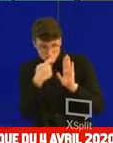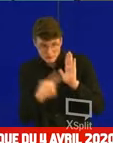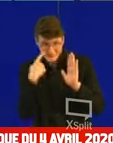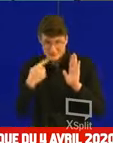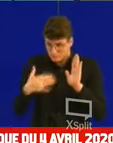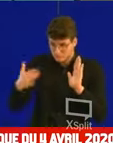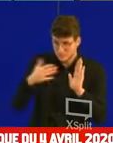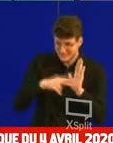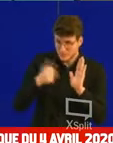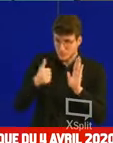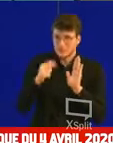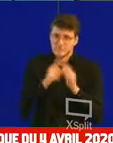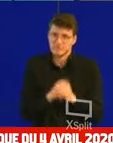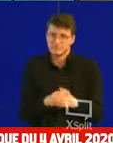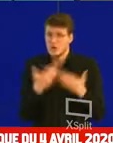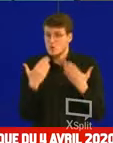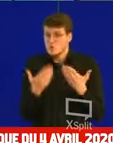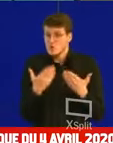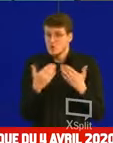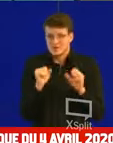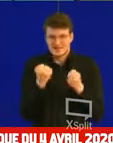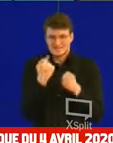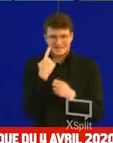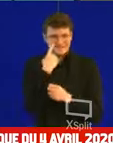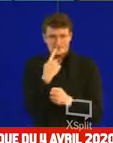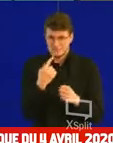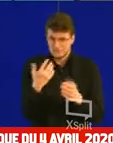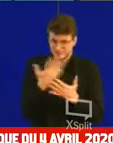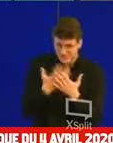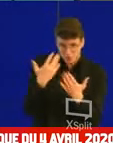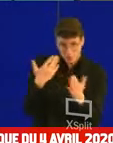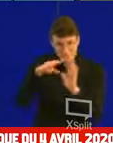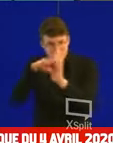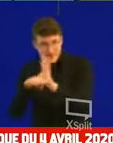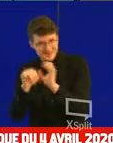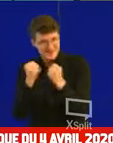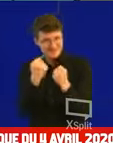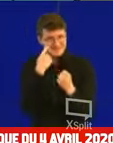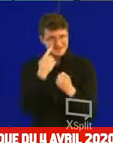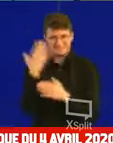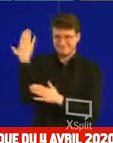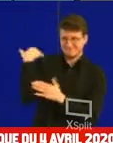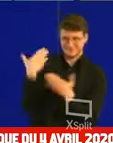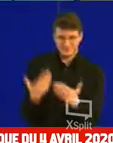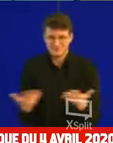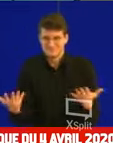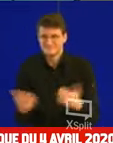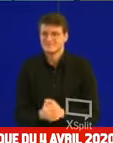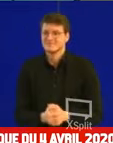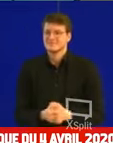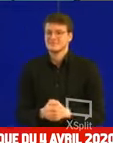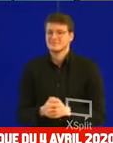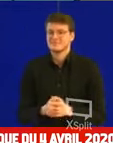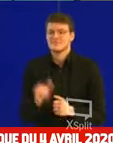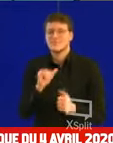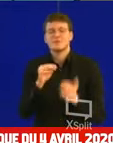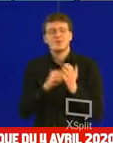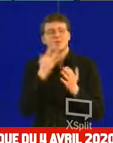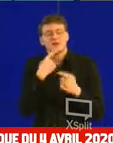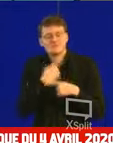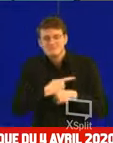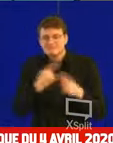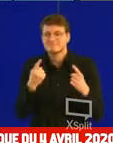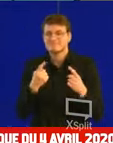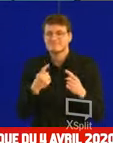si je me trompe mourir dit week end of no 2 km en sonate n